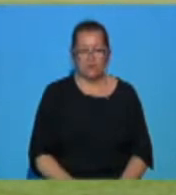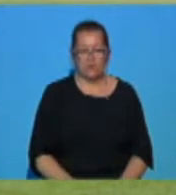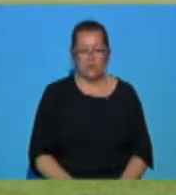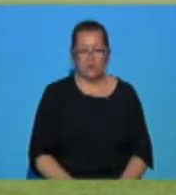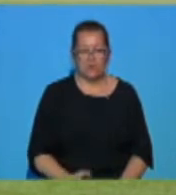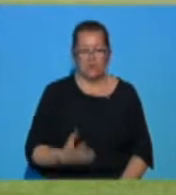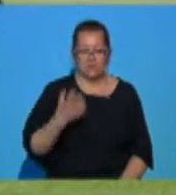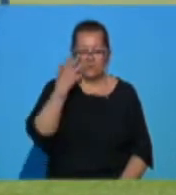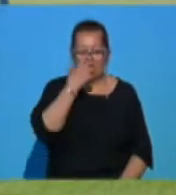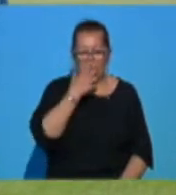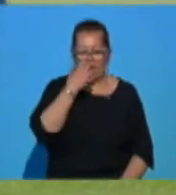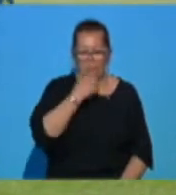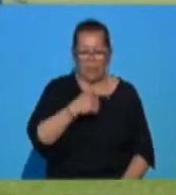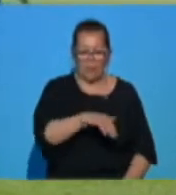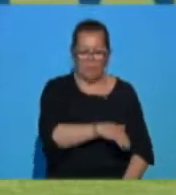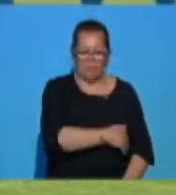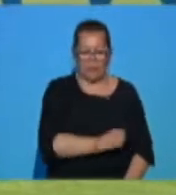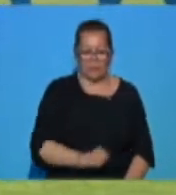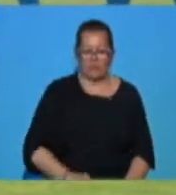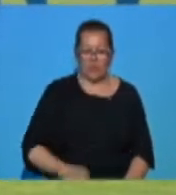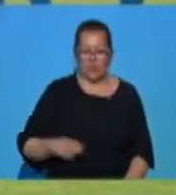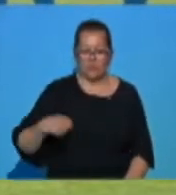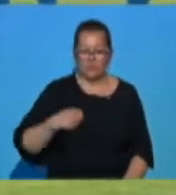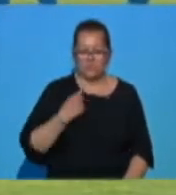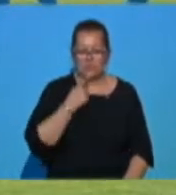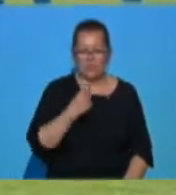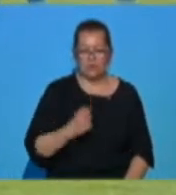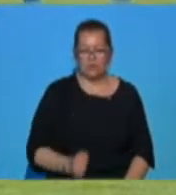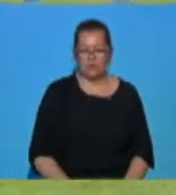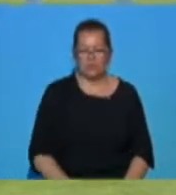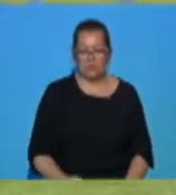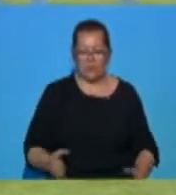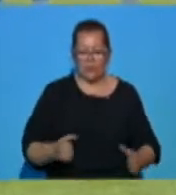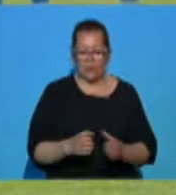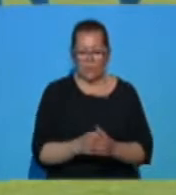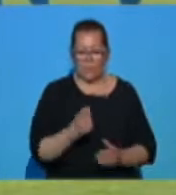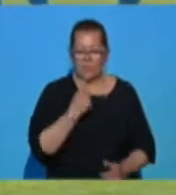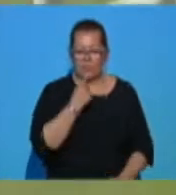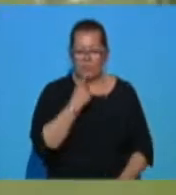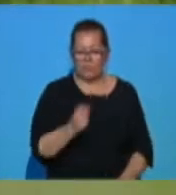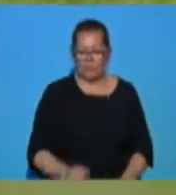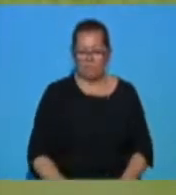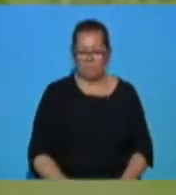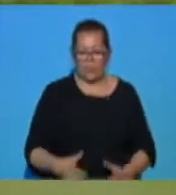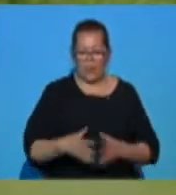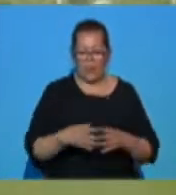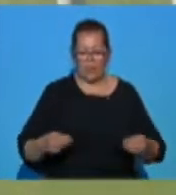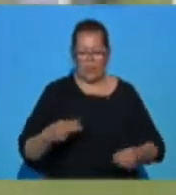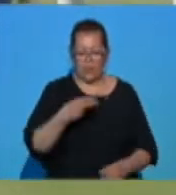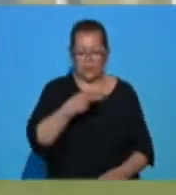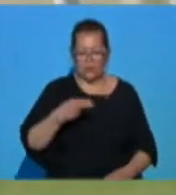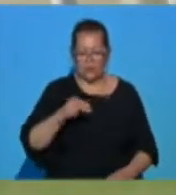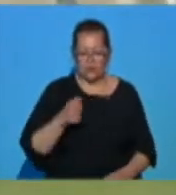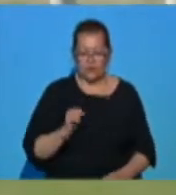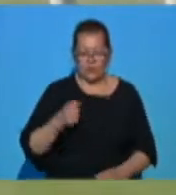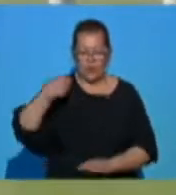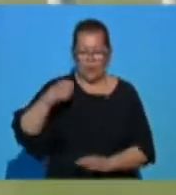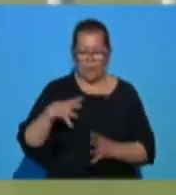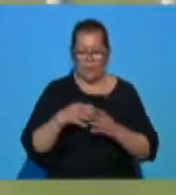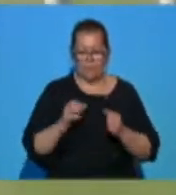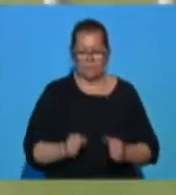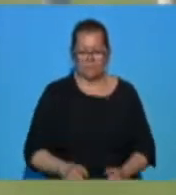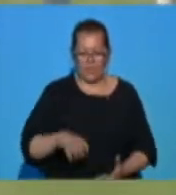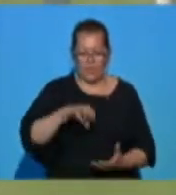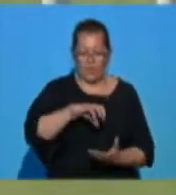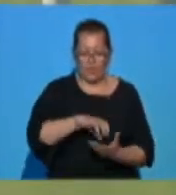Cel mai negru scenariu pentru acest final de sezon pentru Universitatea s-a adeverit. Gruparea din Bănie a ratat și titlul de campioană și Cupa României. Sezonul a terminat pe